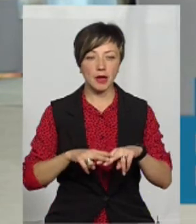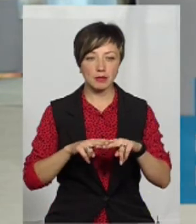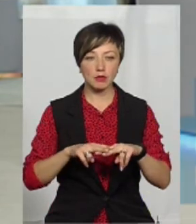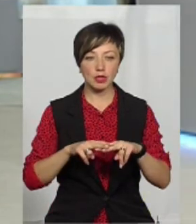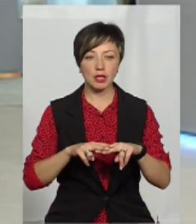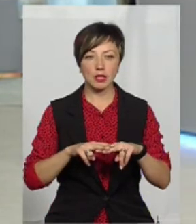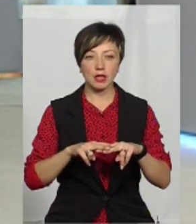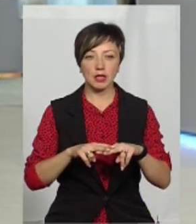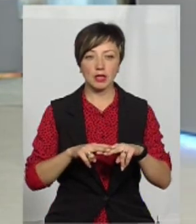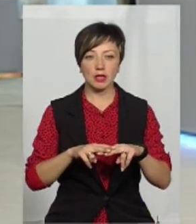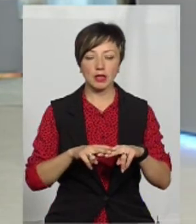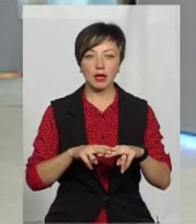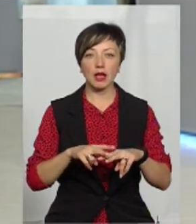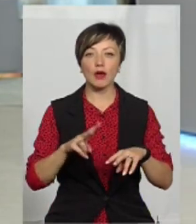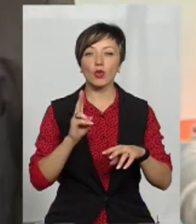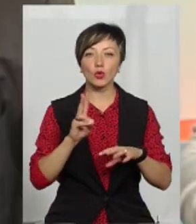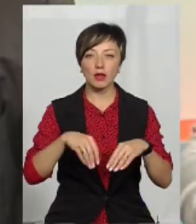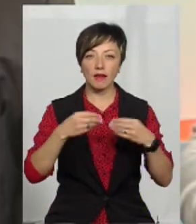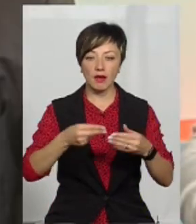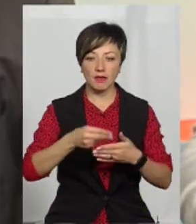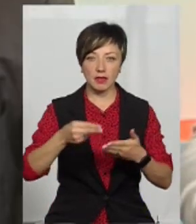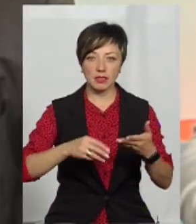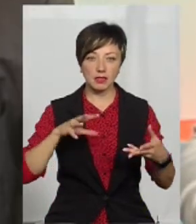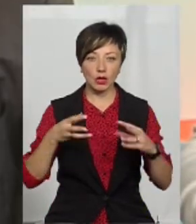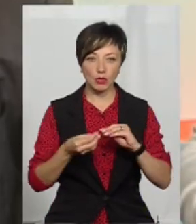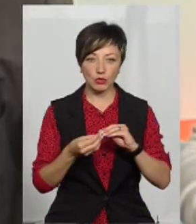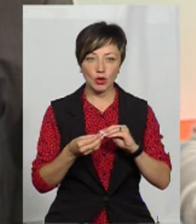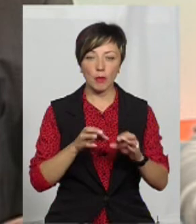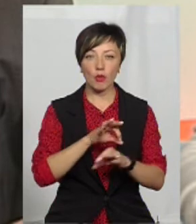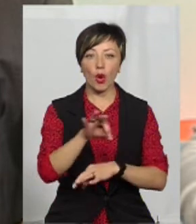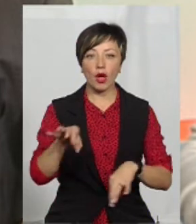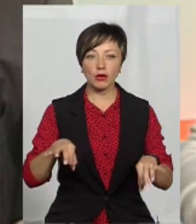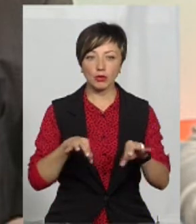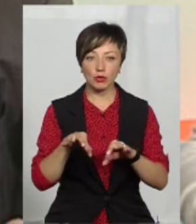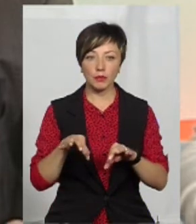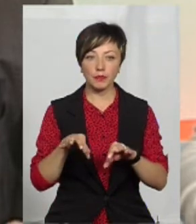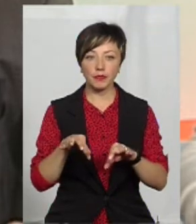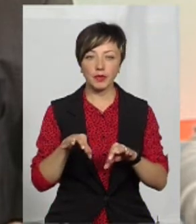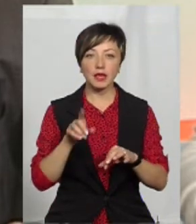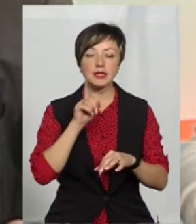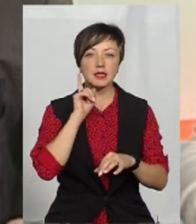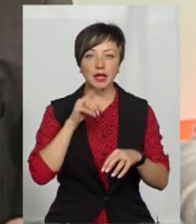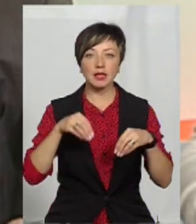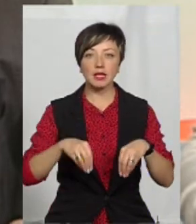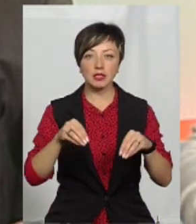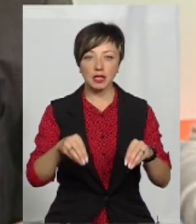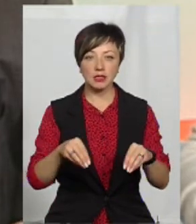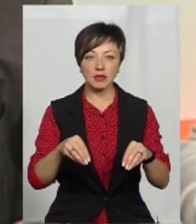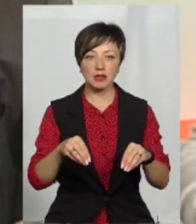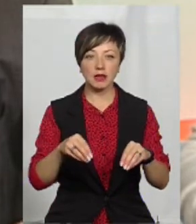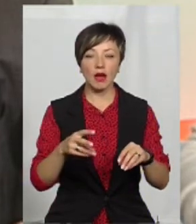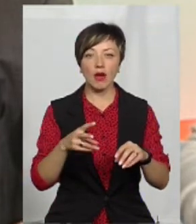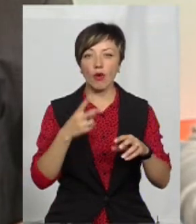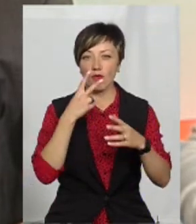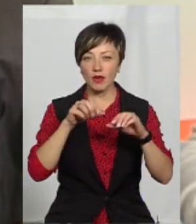і ДАБІ, які видавали заключення, проєктом Зелені насадження представлені у вигляді